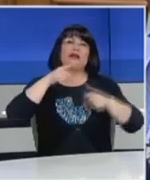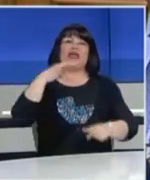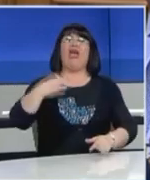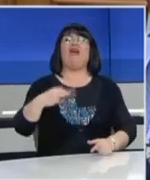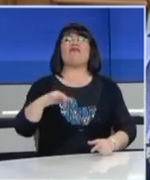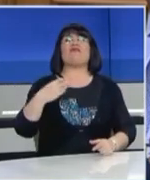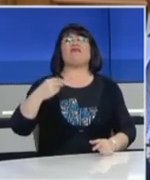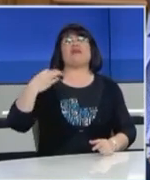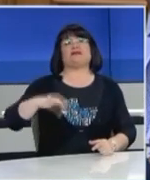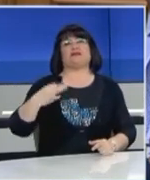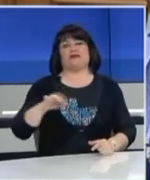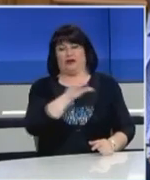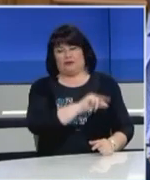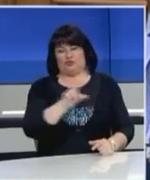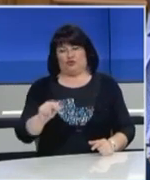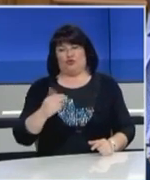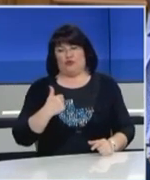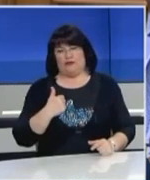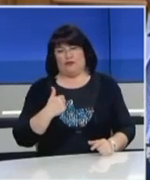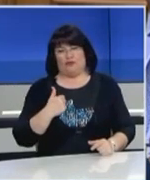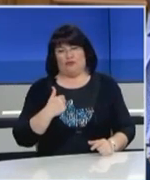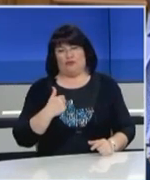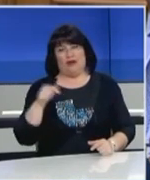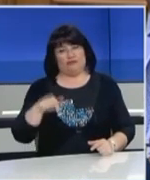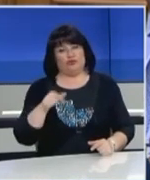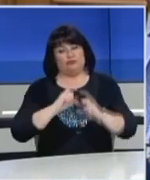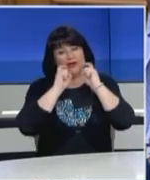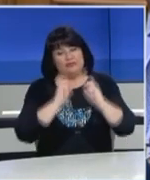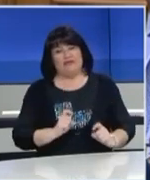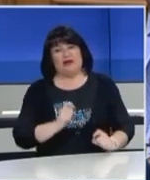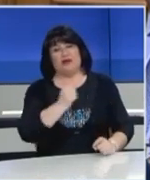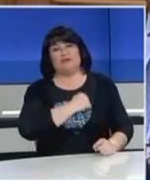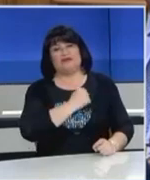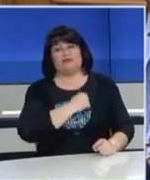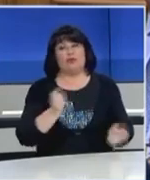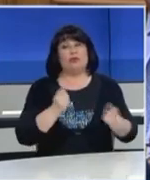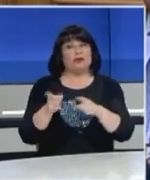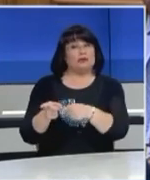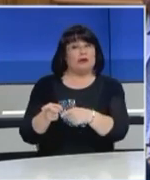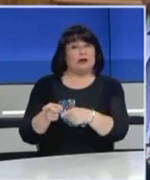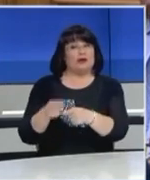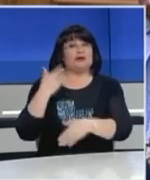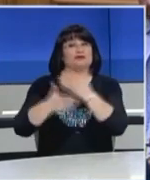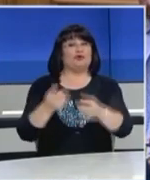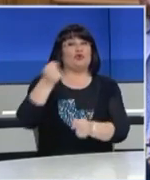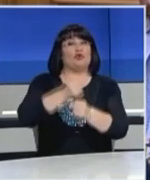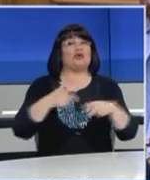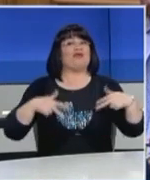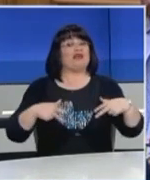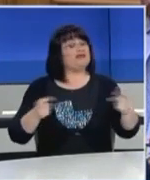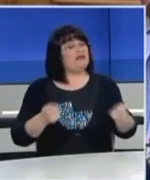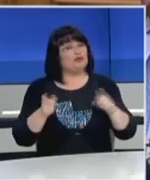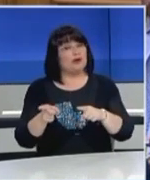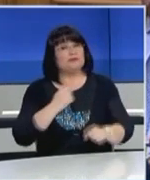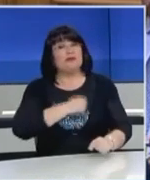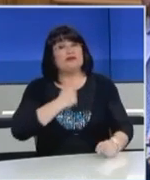άλλο. Αυτό επιβάλλει η σύγχρονη αντίληψη της δημοκρατίας. Είναι αυτό το οποίο δεν κάνατε όσα χρόνια ήσασταν στην κυβέρνηση